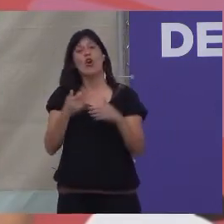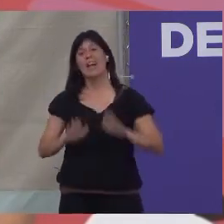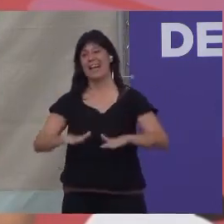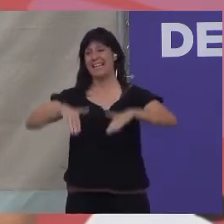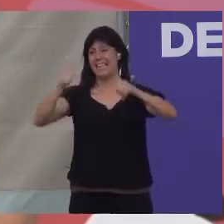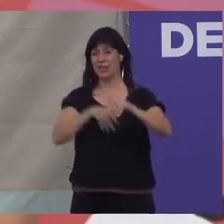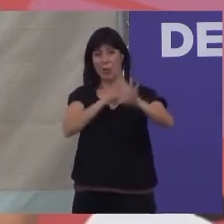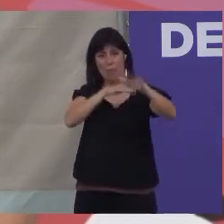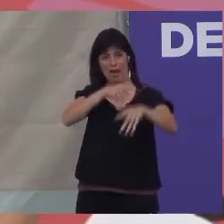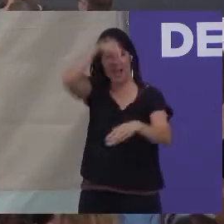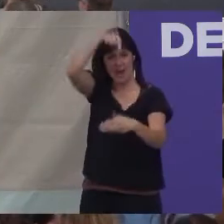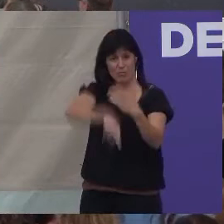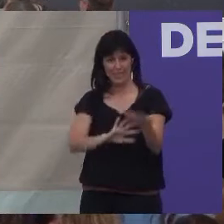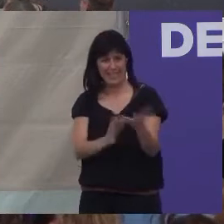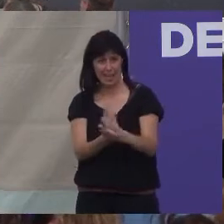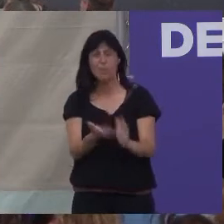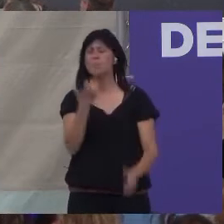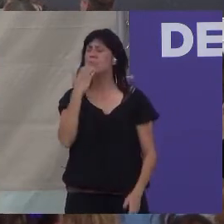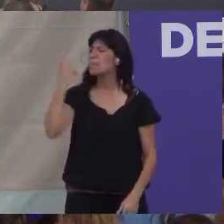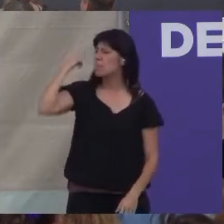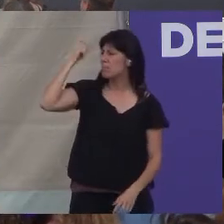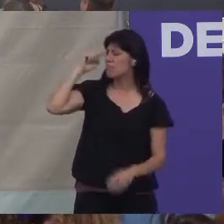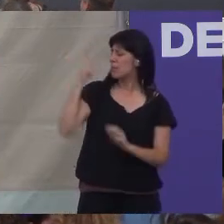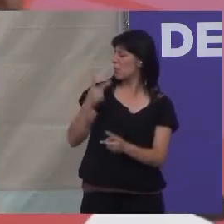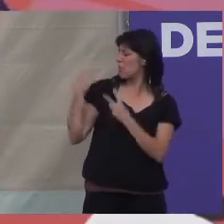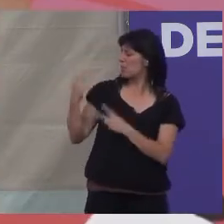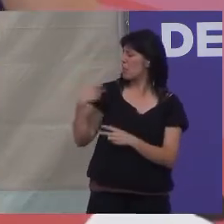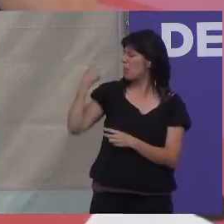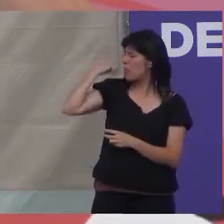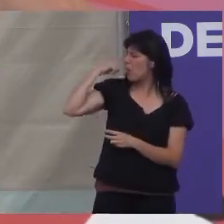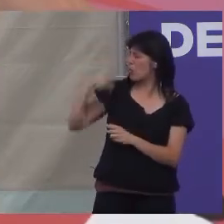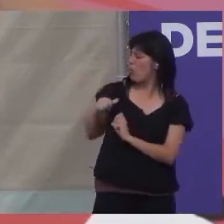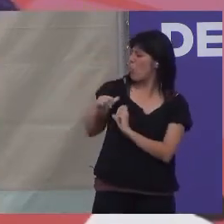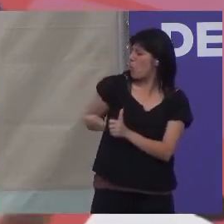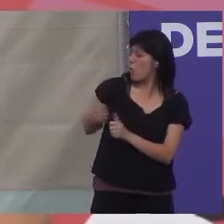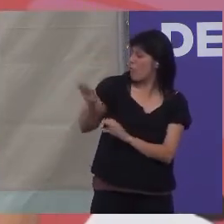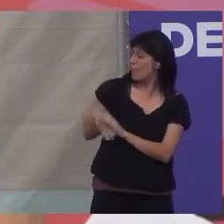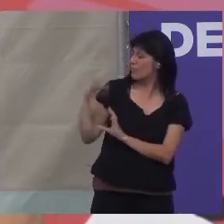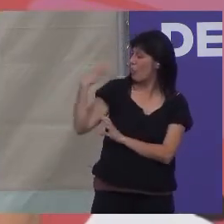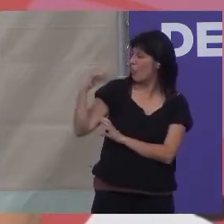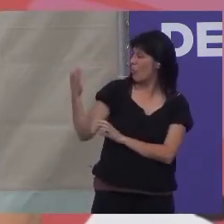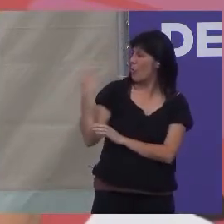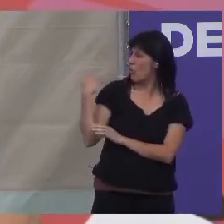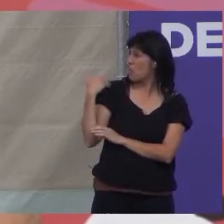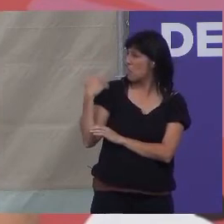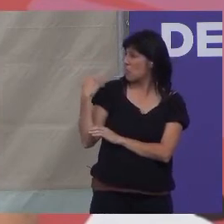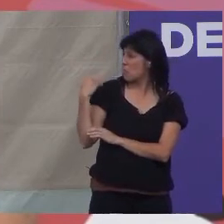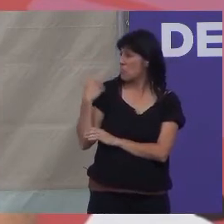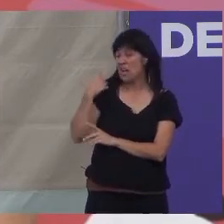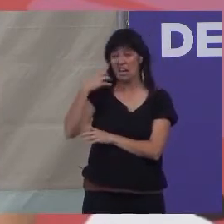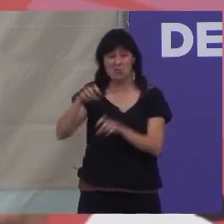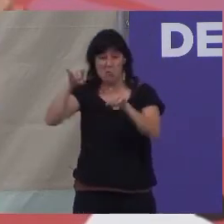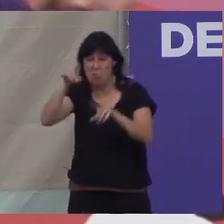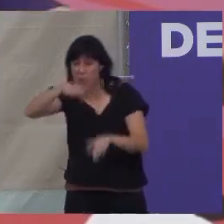canvi. Fent memòria, recordo el meu inici a Podem, que va ser segurament com el de